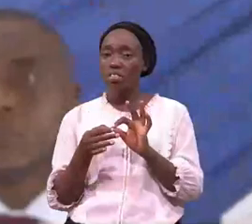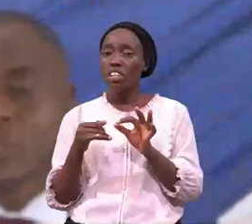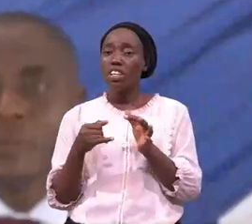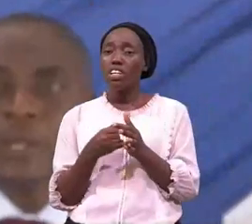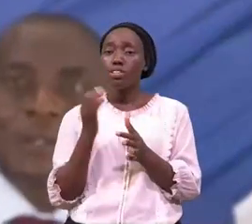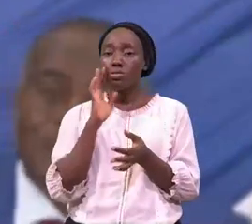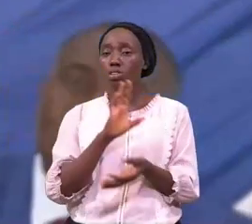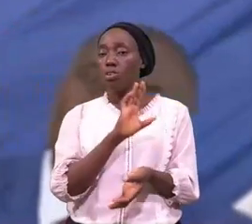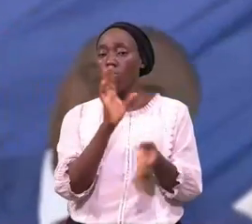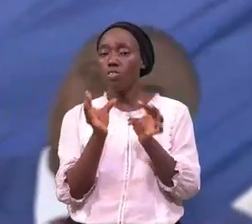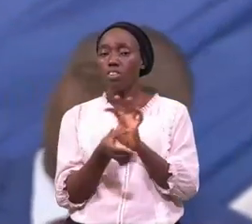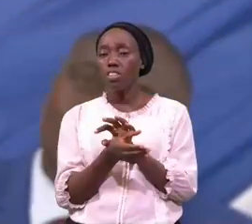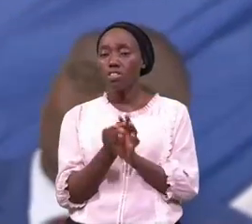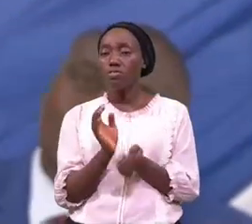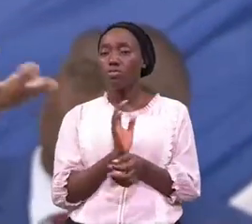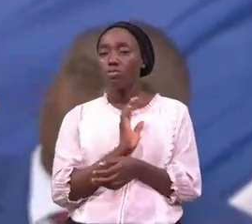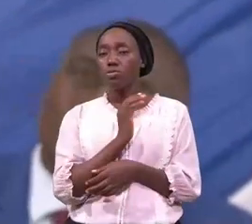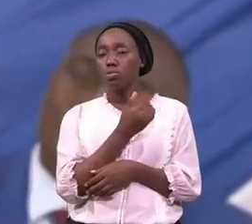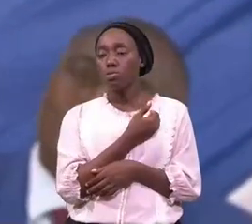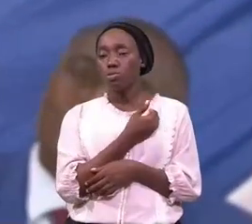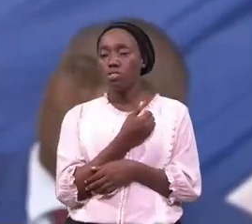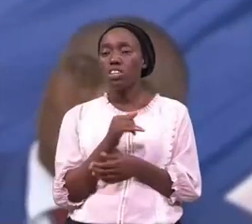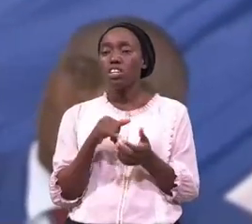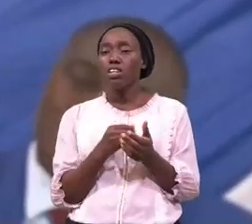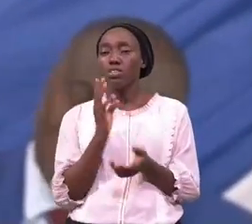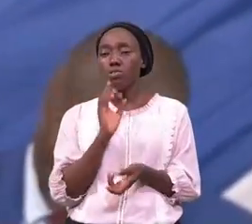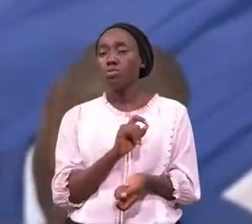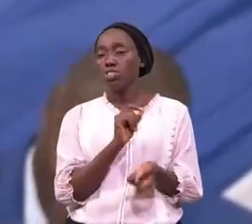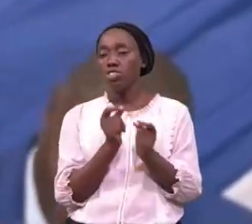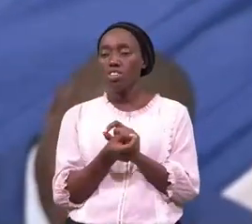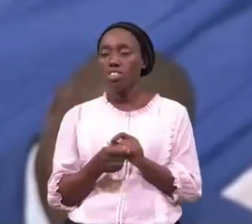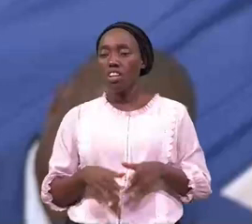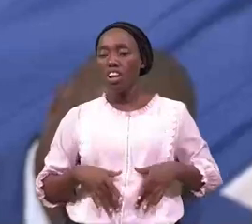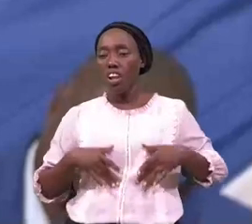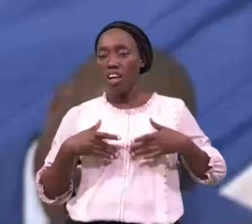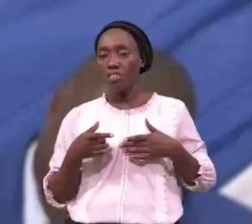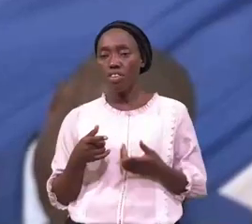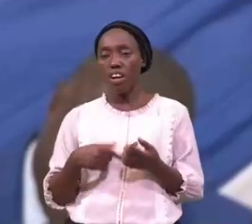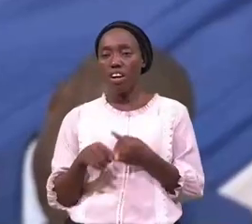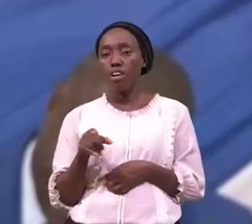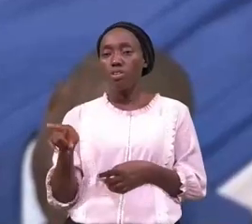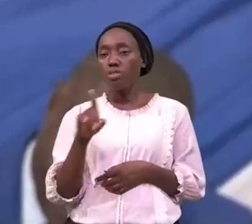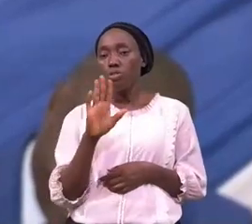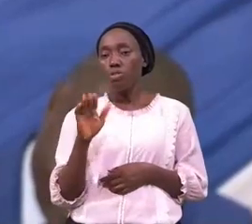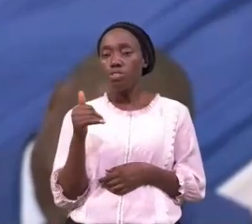Et si ce que tu dis est interprété, convertit des âmes, transforme des vies, et